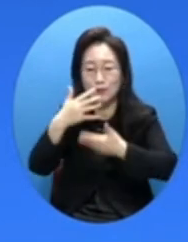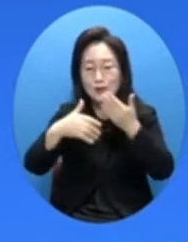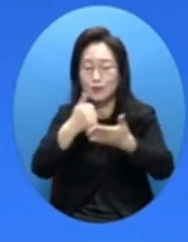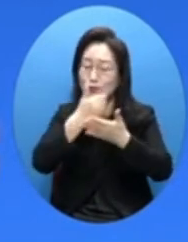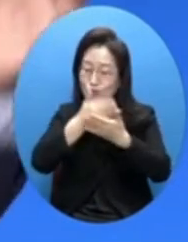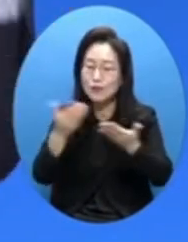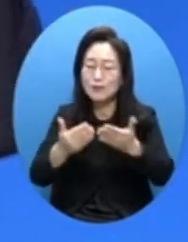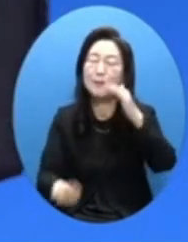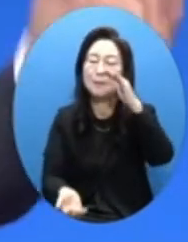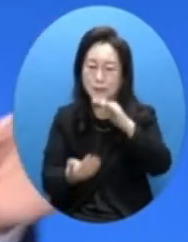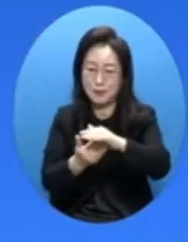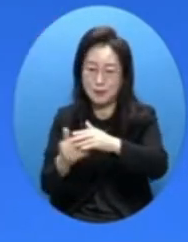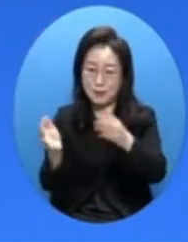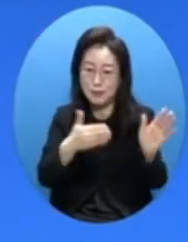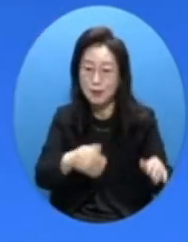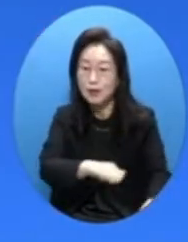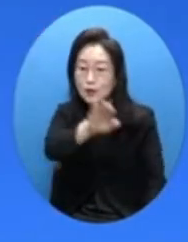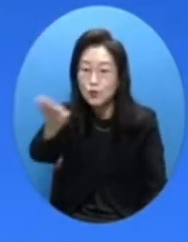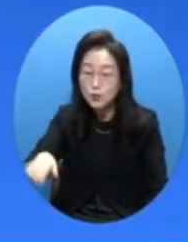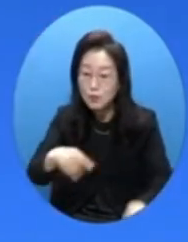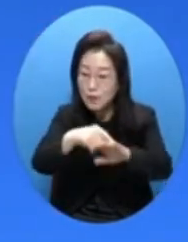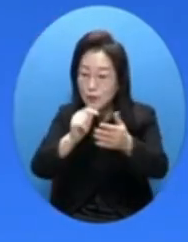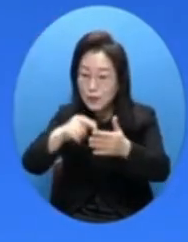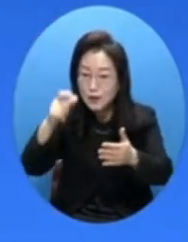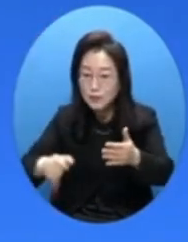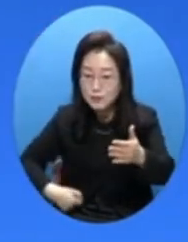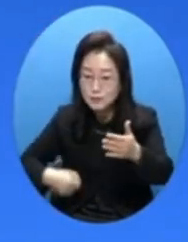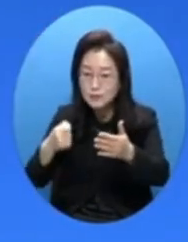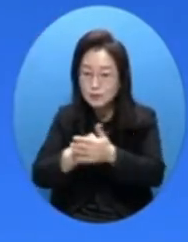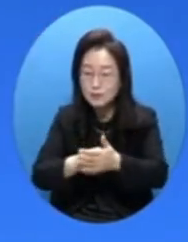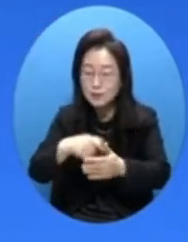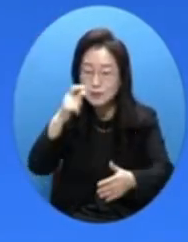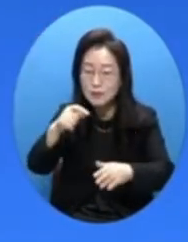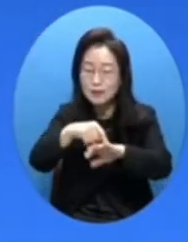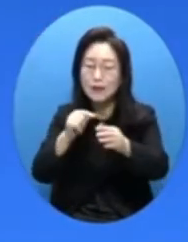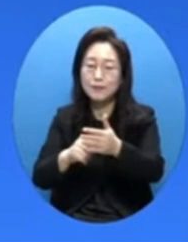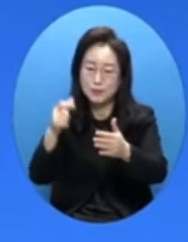되었습니다. 아무리 힘들어도 마음을 강하게 하고 담대하고